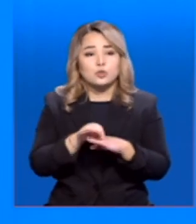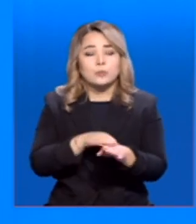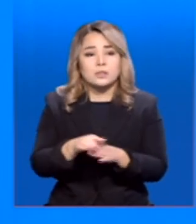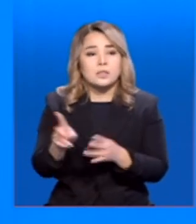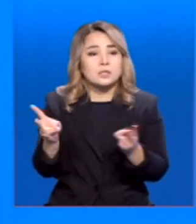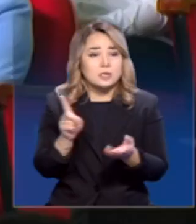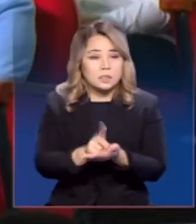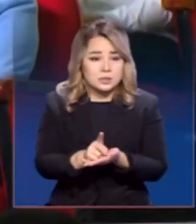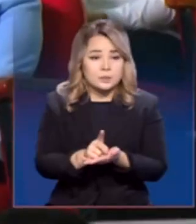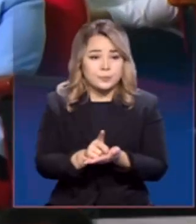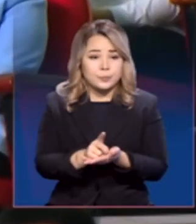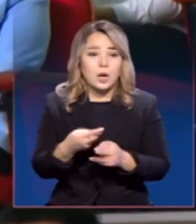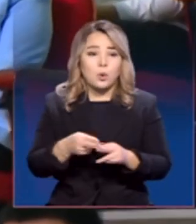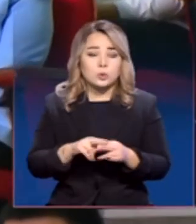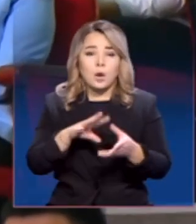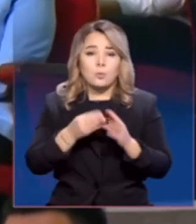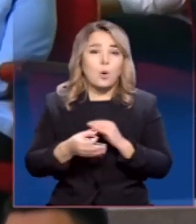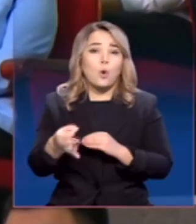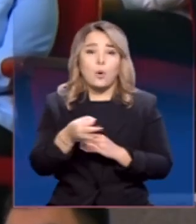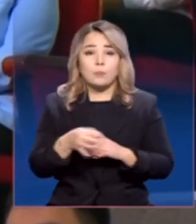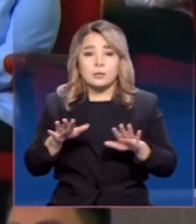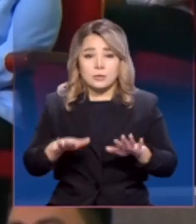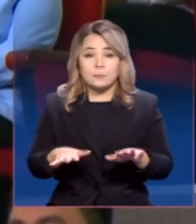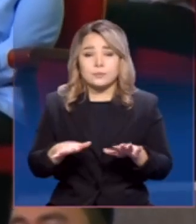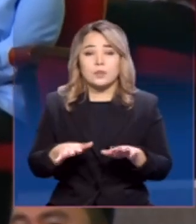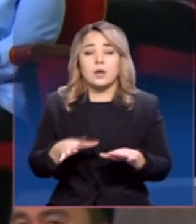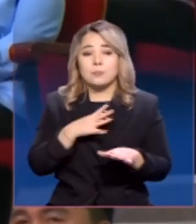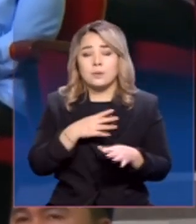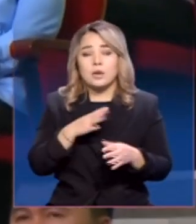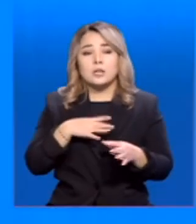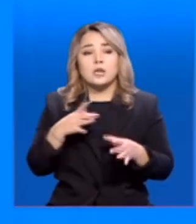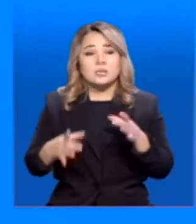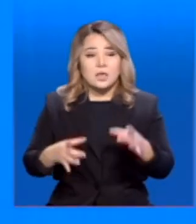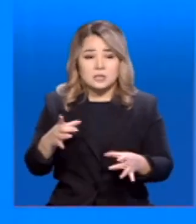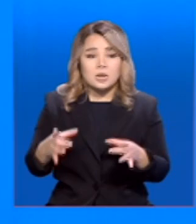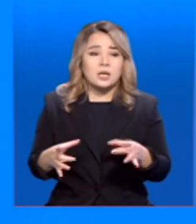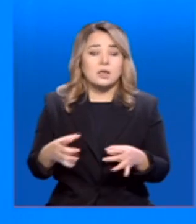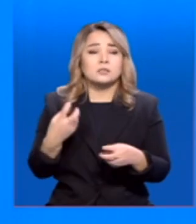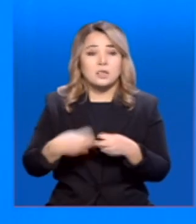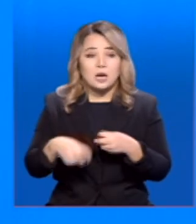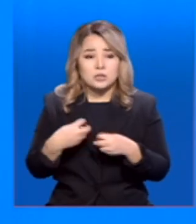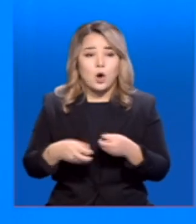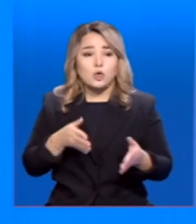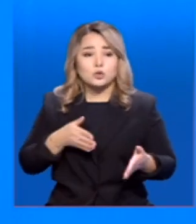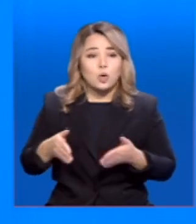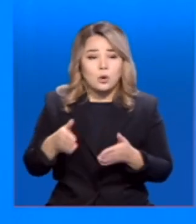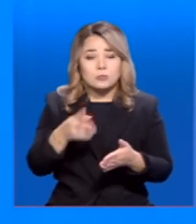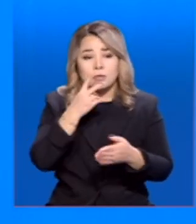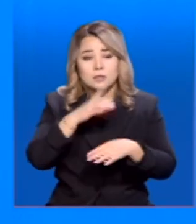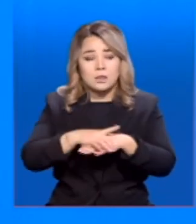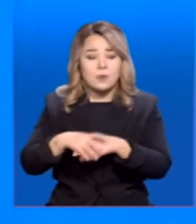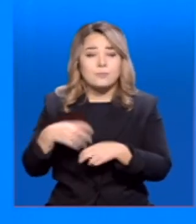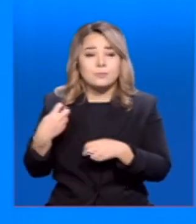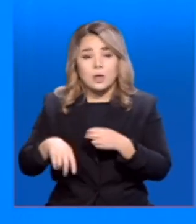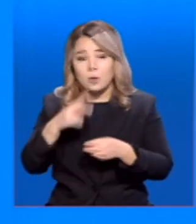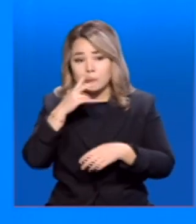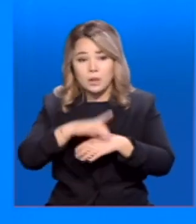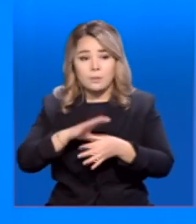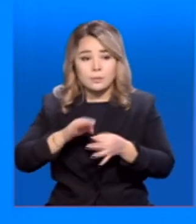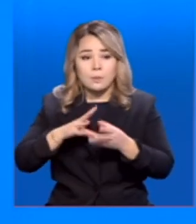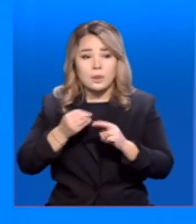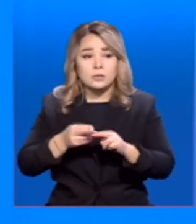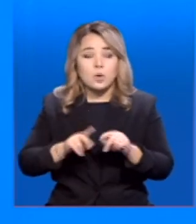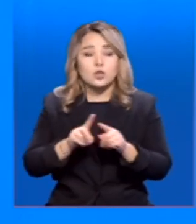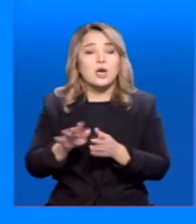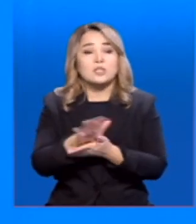тиіс. Жалпы облыстағы шұрқ тесік жолдар талай рет жолдың сынына ұшырады. Бірақ